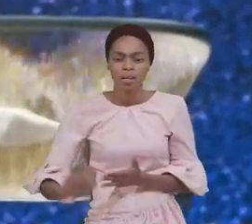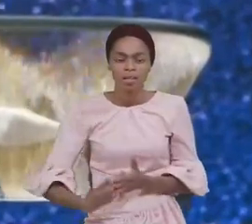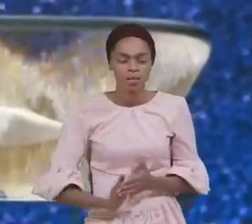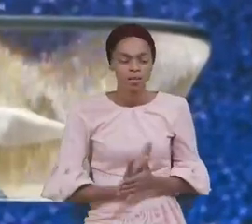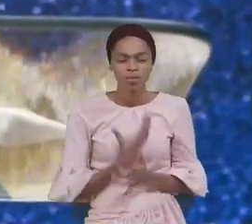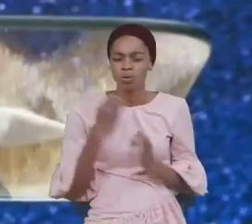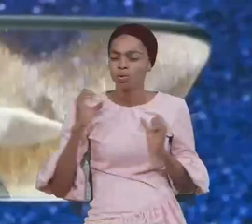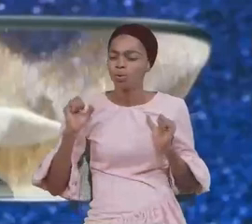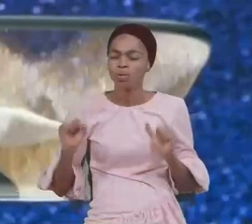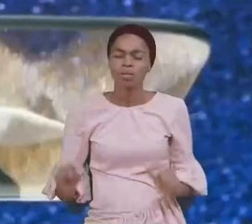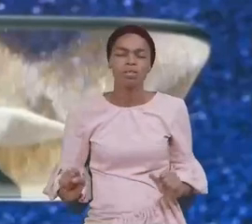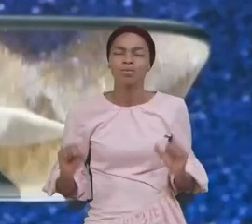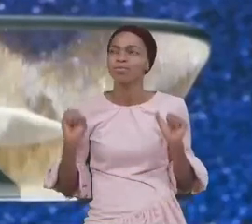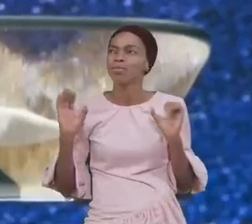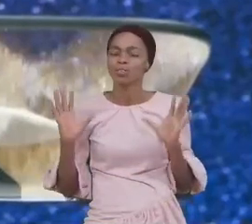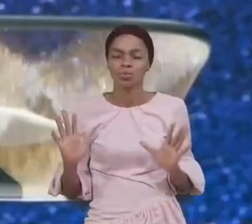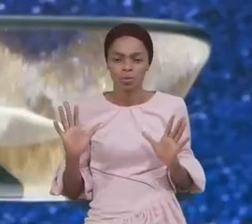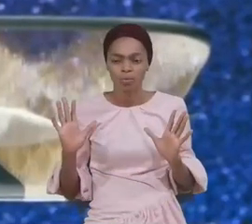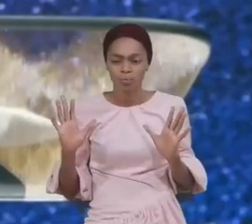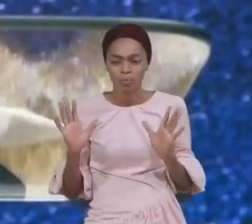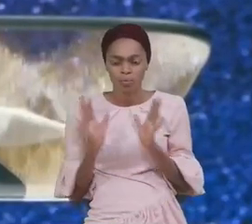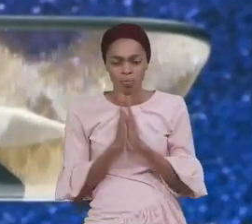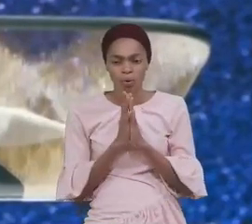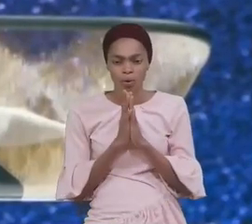Une nouvelle consécration.